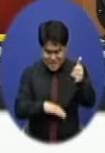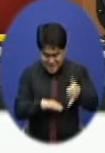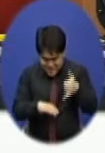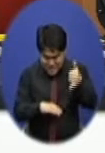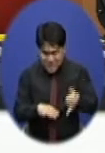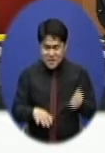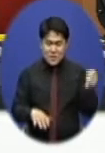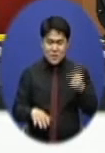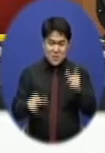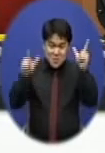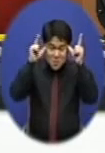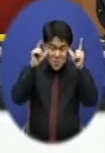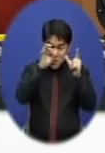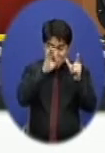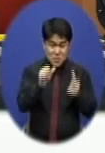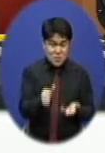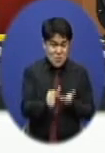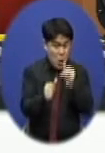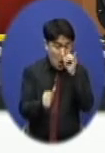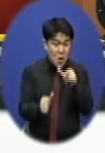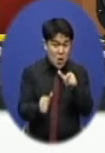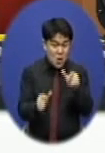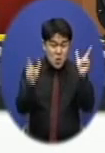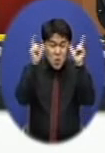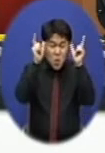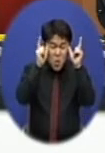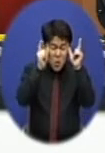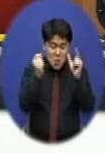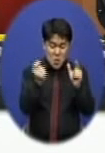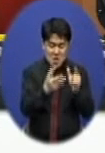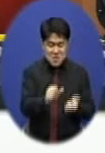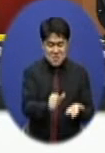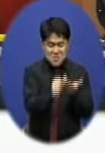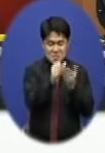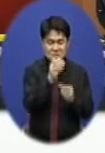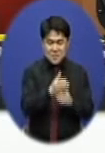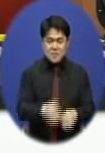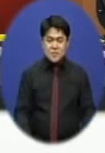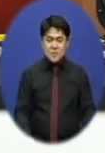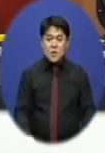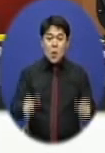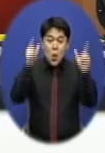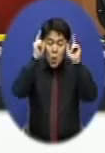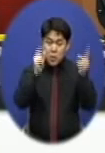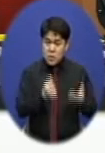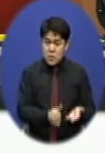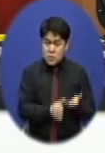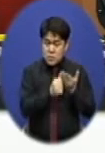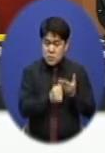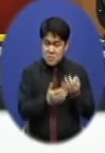요 축사요. 그 우리 축사 소 좀 기르고 그럽니다. 네. 아. 요즘 소는 어떠세요? 소